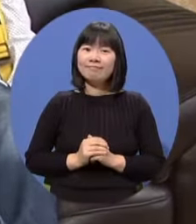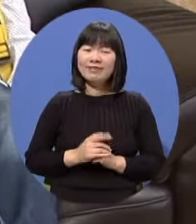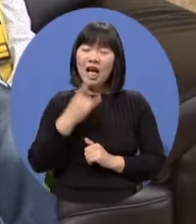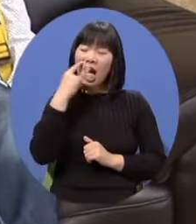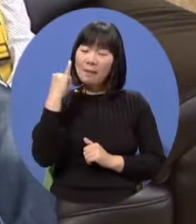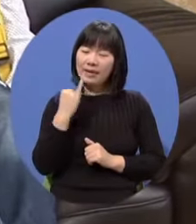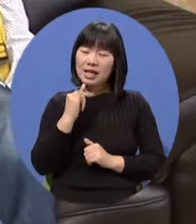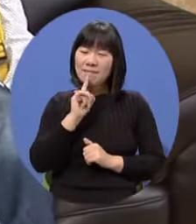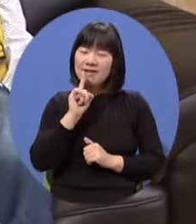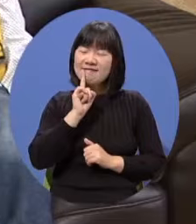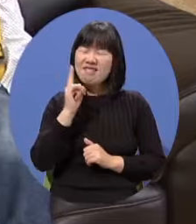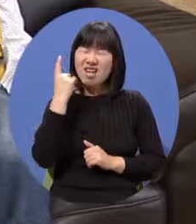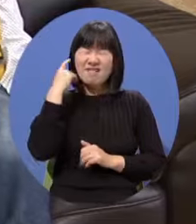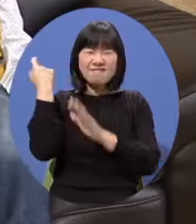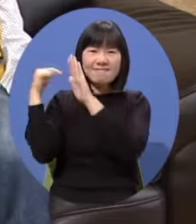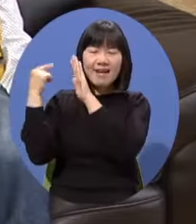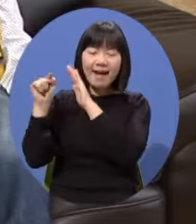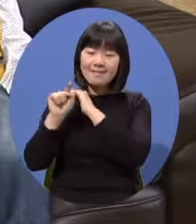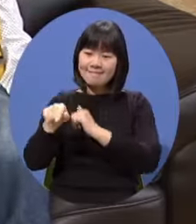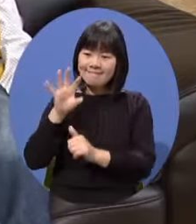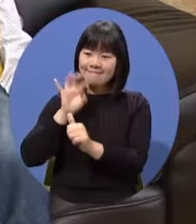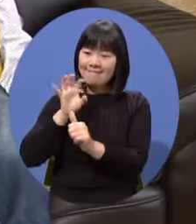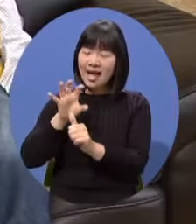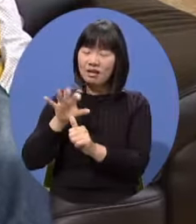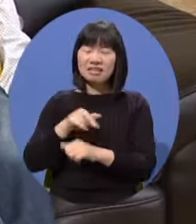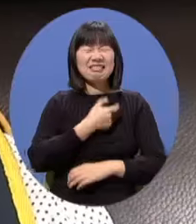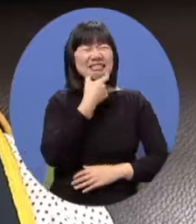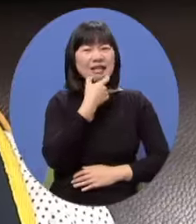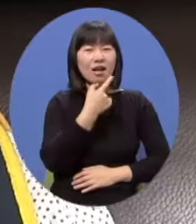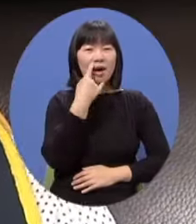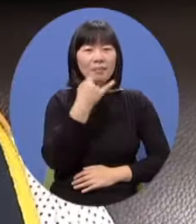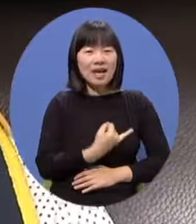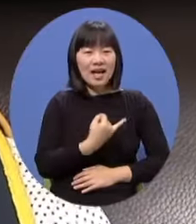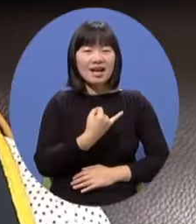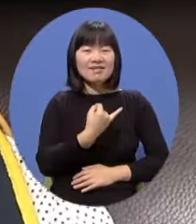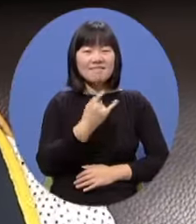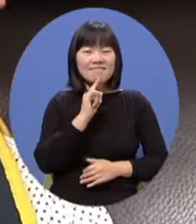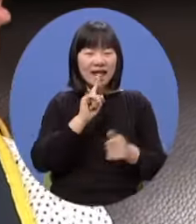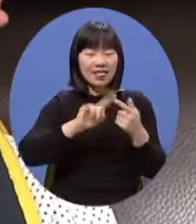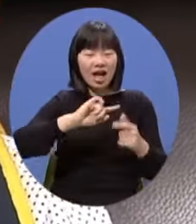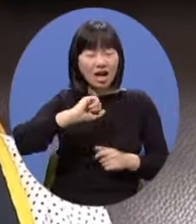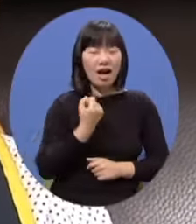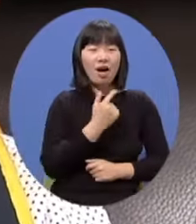엄마가 말하는데 듣지도 않고 혼나? 싫어! 엄마 공부 안 할 거야!